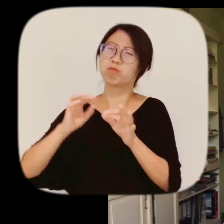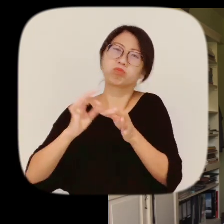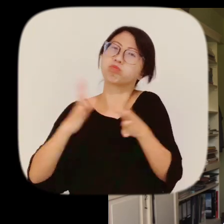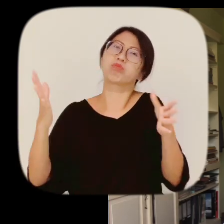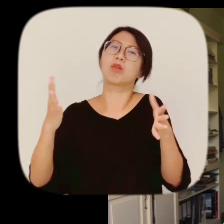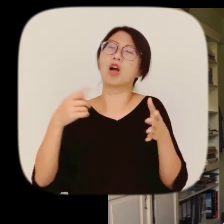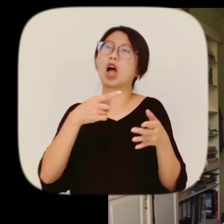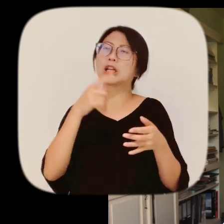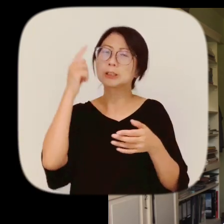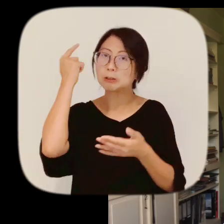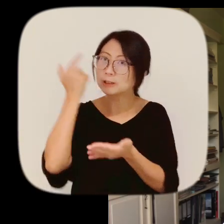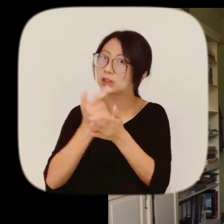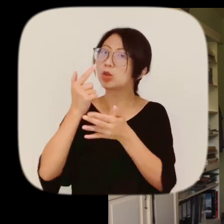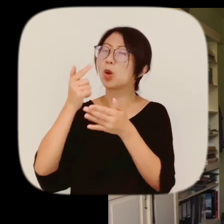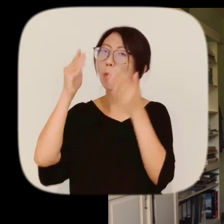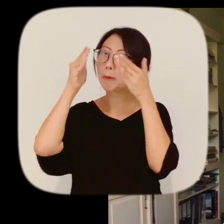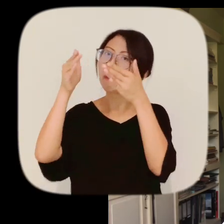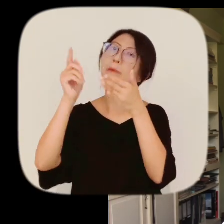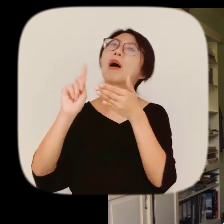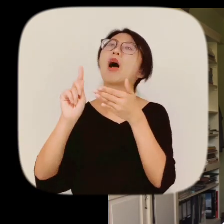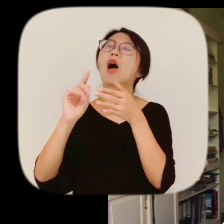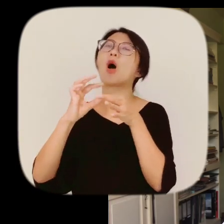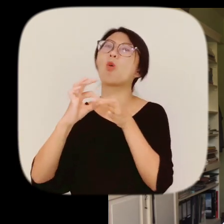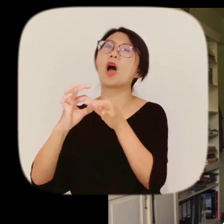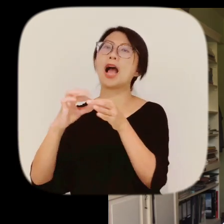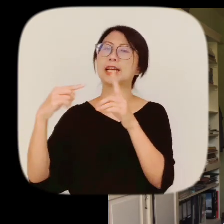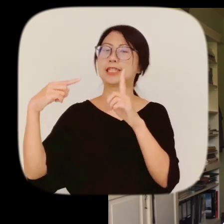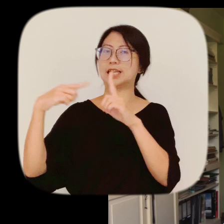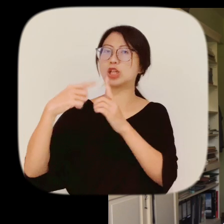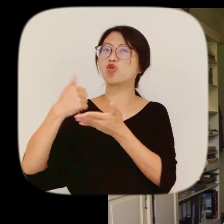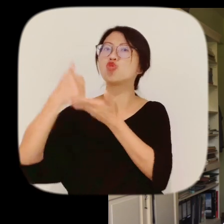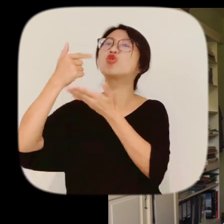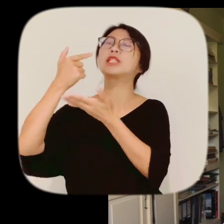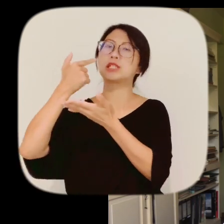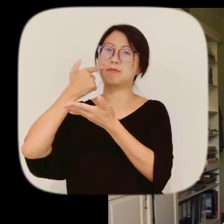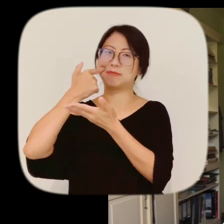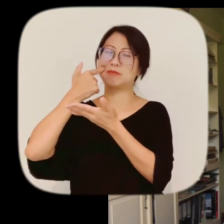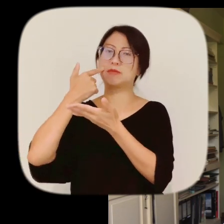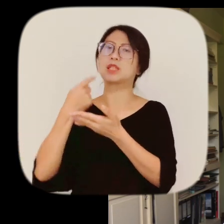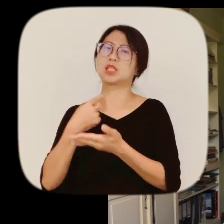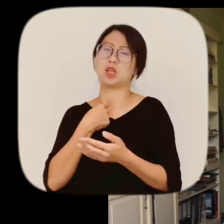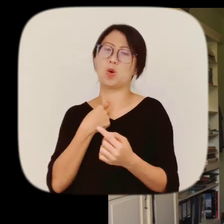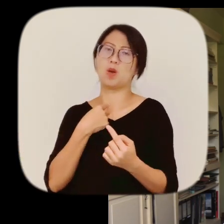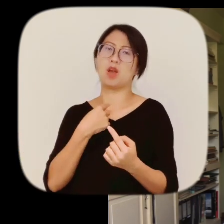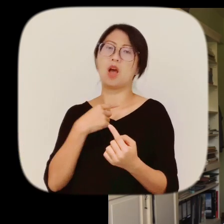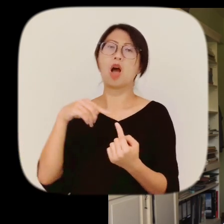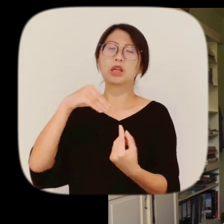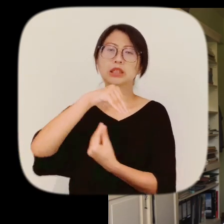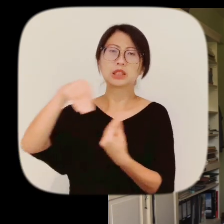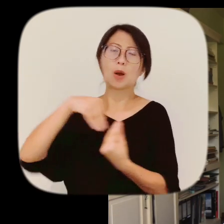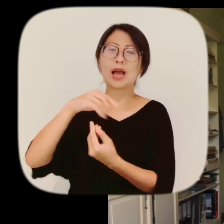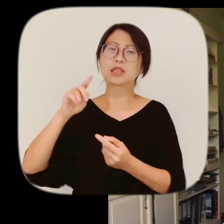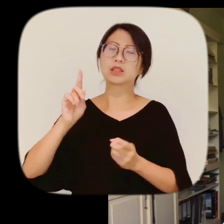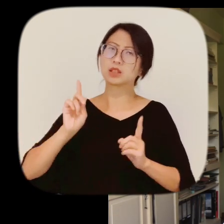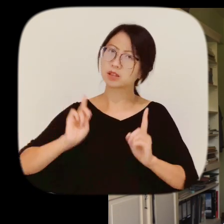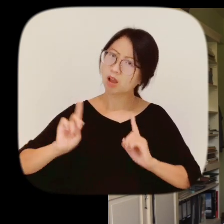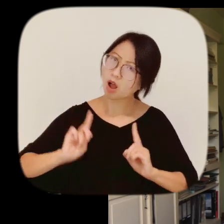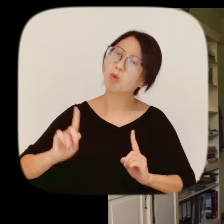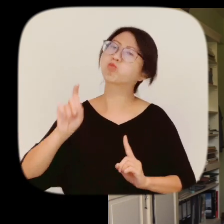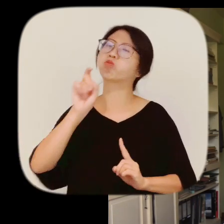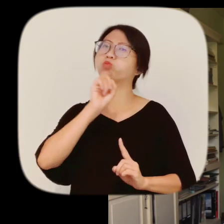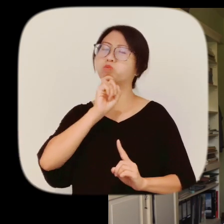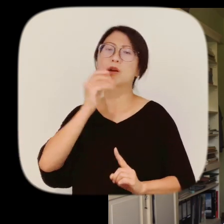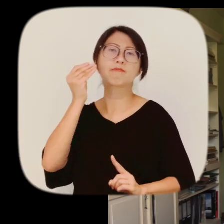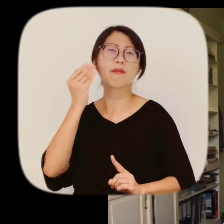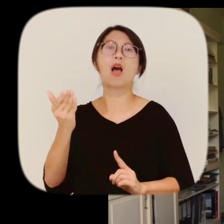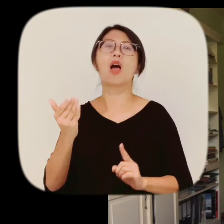直接什么投票啊选举他不是说这些他基本上都是说人的尊严是需要有自由的环境呢才